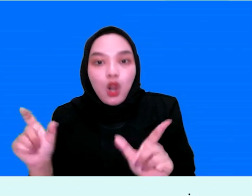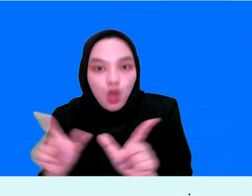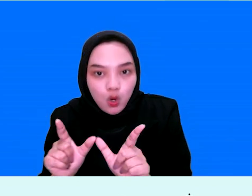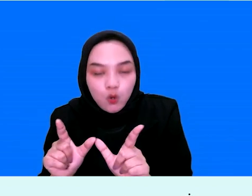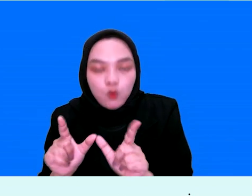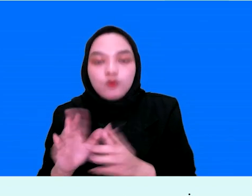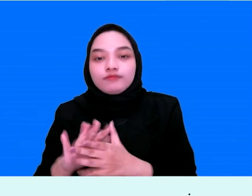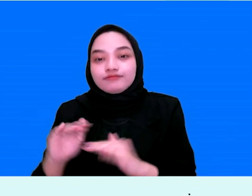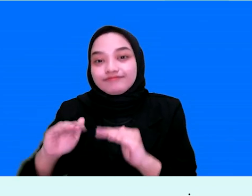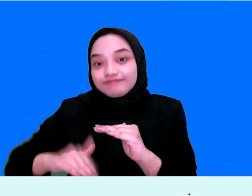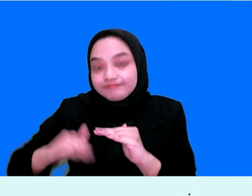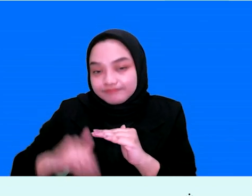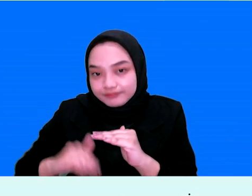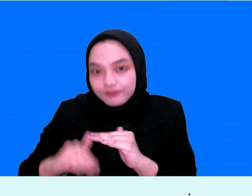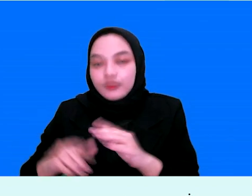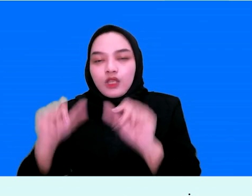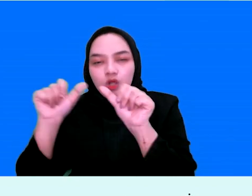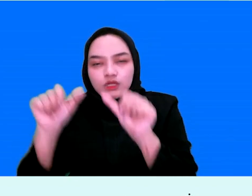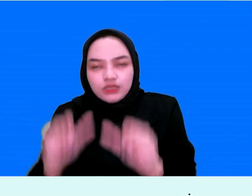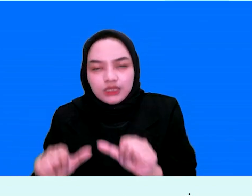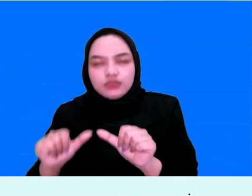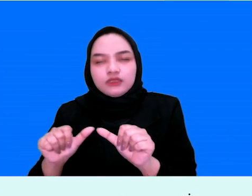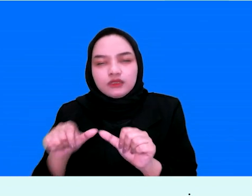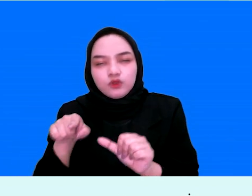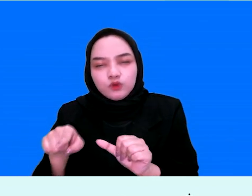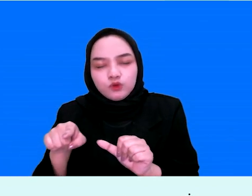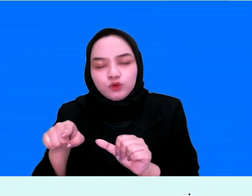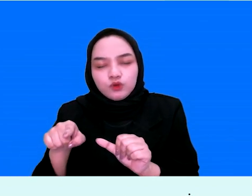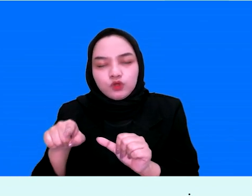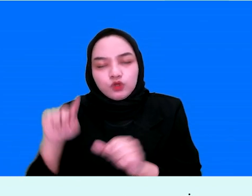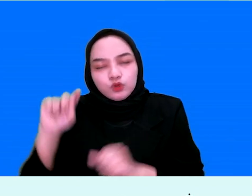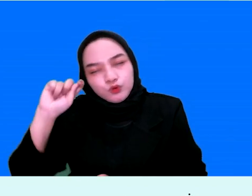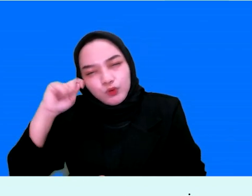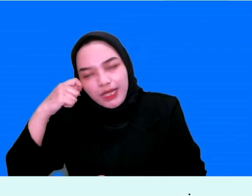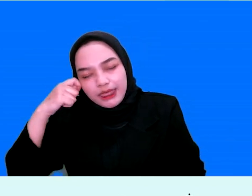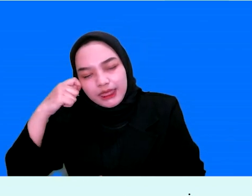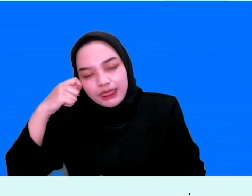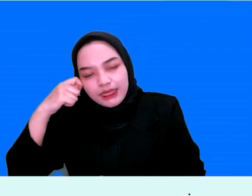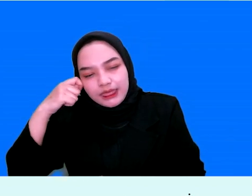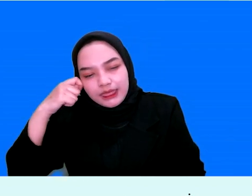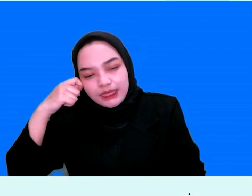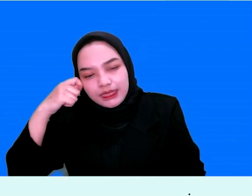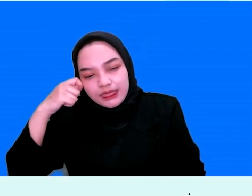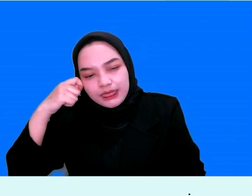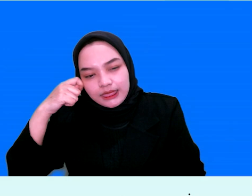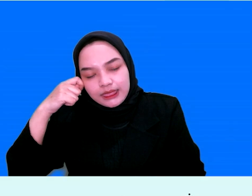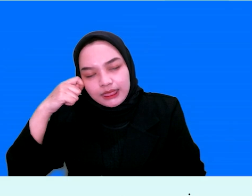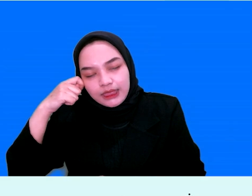atau konten itu susah untuk eh,